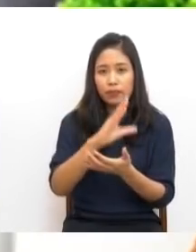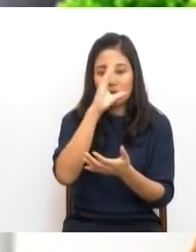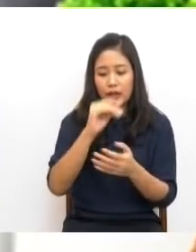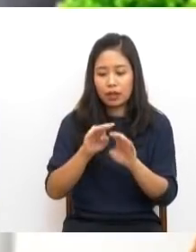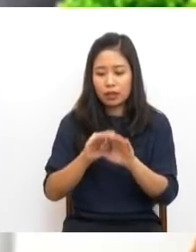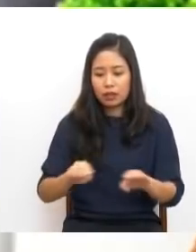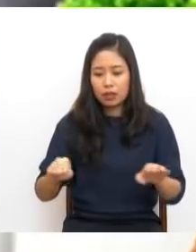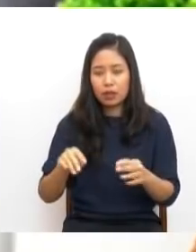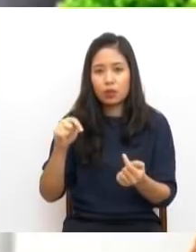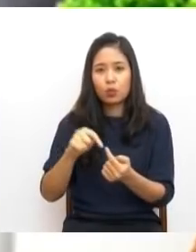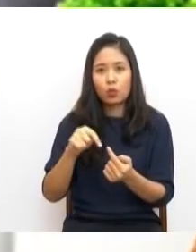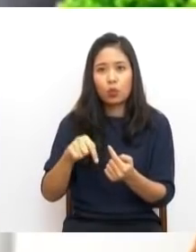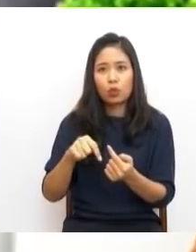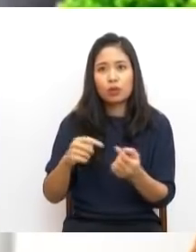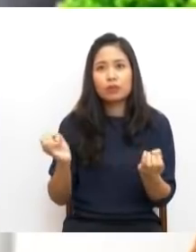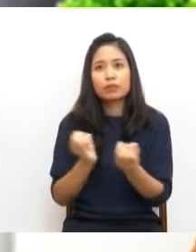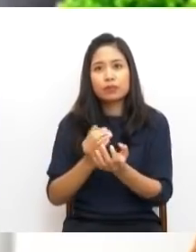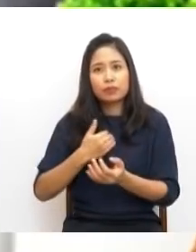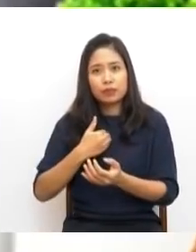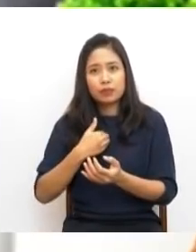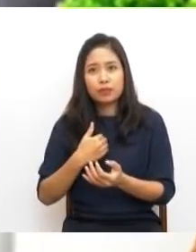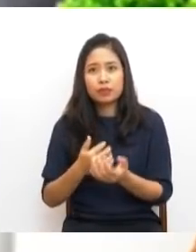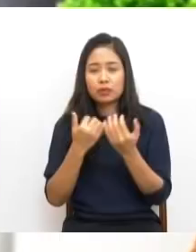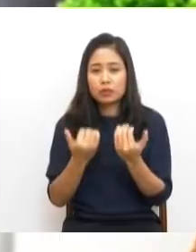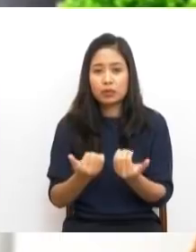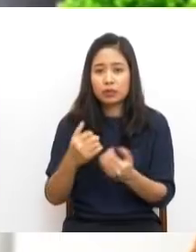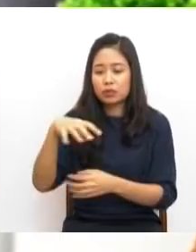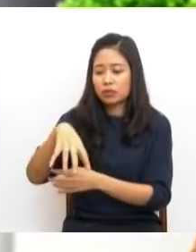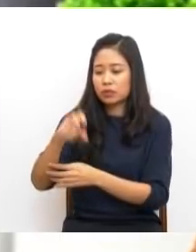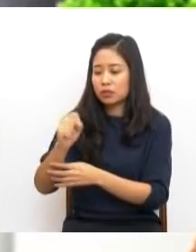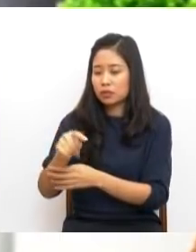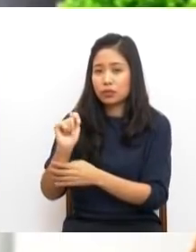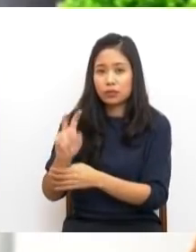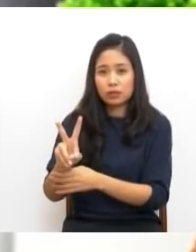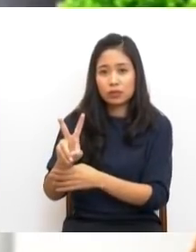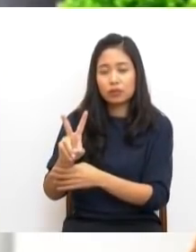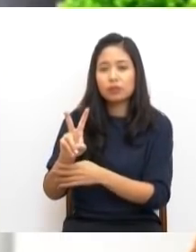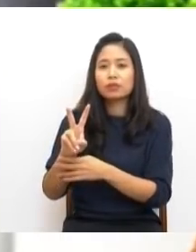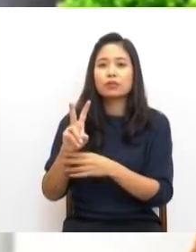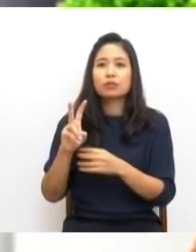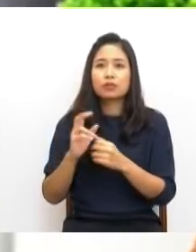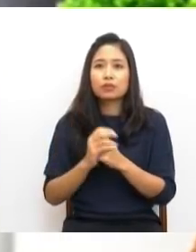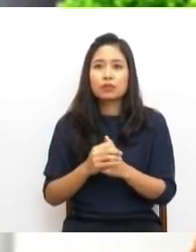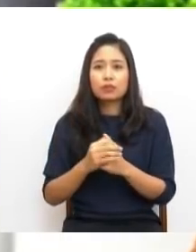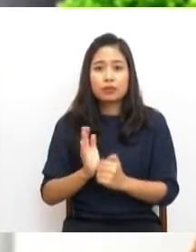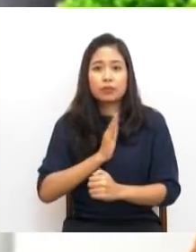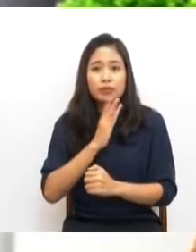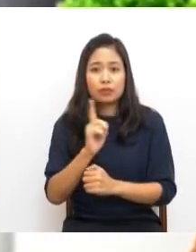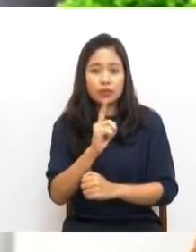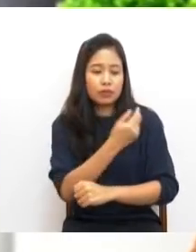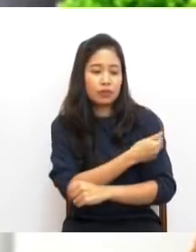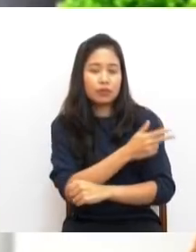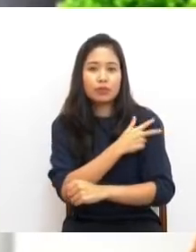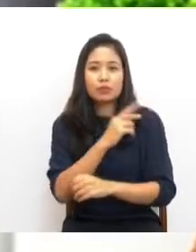องทุกท่านได้รับทราบข้อมูลกันไปบ้างแล้วนะครับสำหรับวันนี้ครับทางสำนักงานคณะกรรมการการศึกษาขั้นพื้นฐานได้รับเกียรติจากแพทย์หญิงธนา